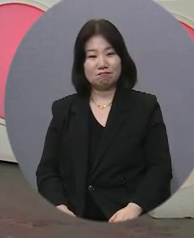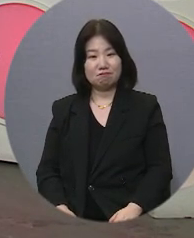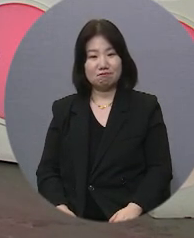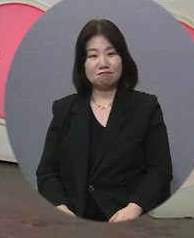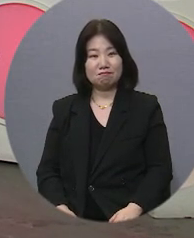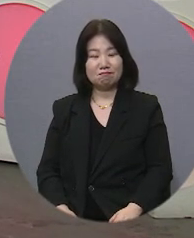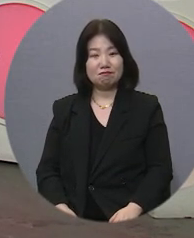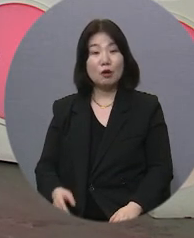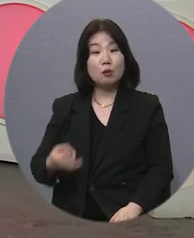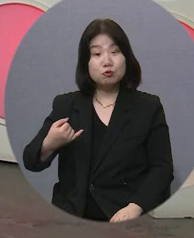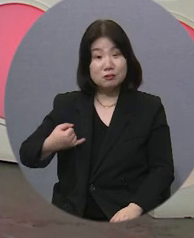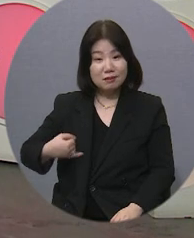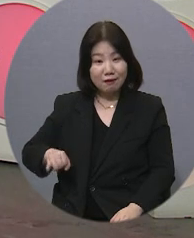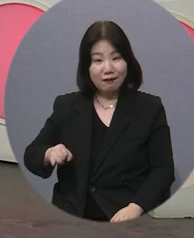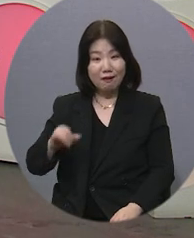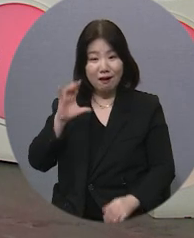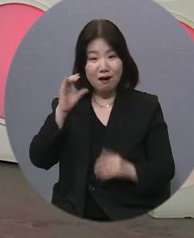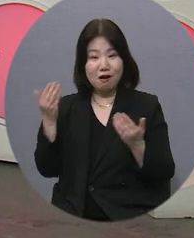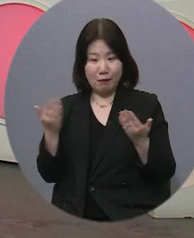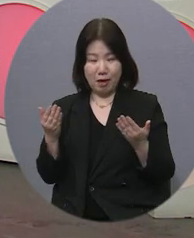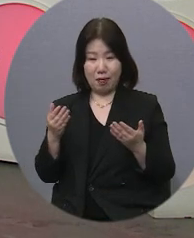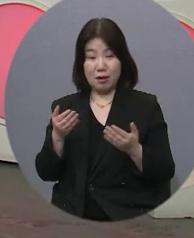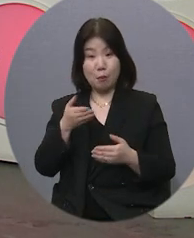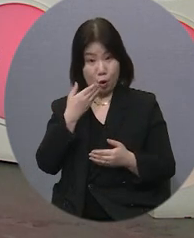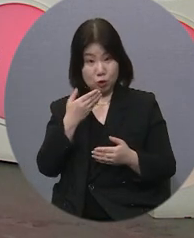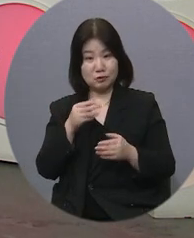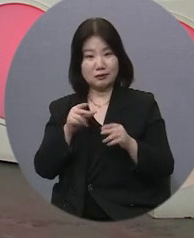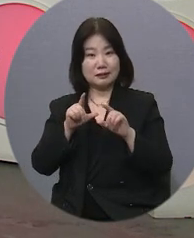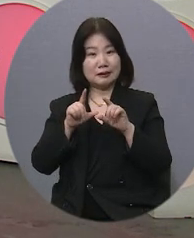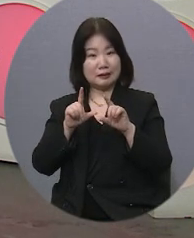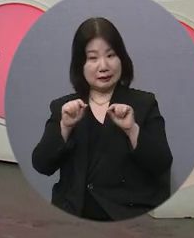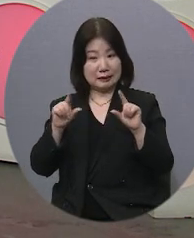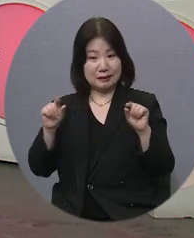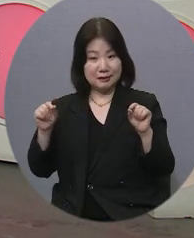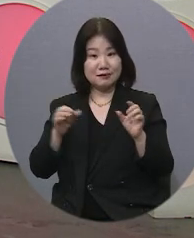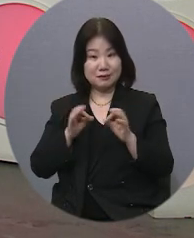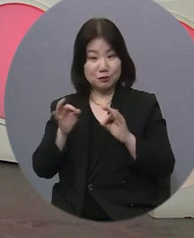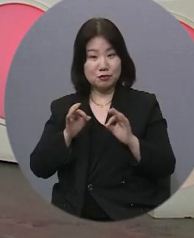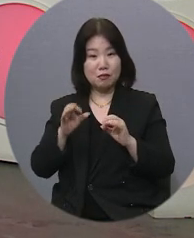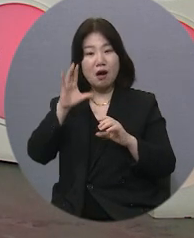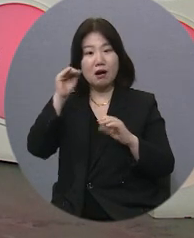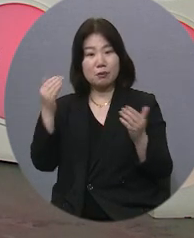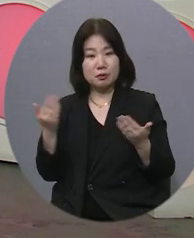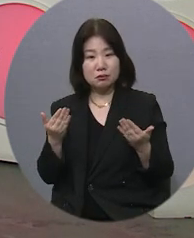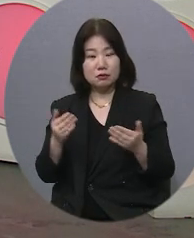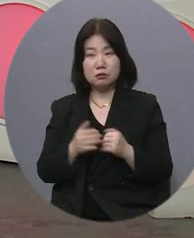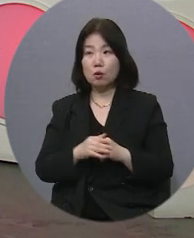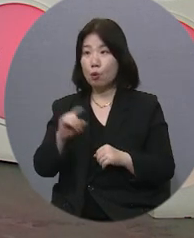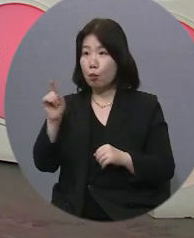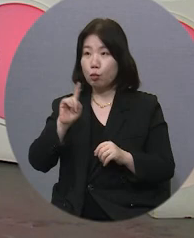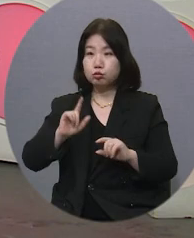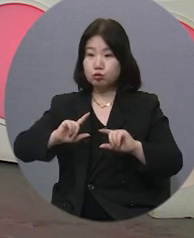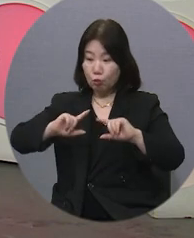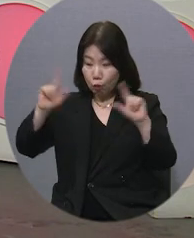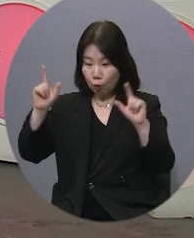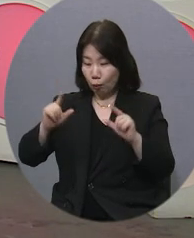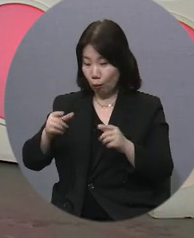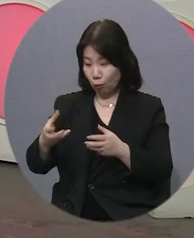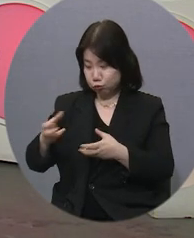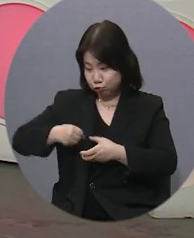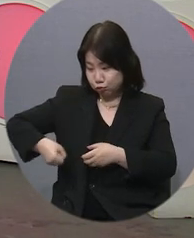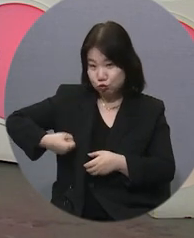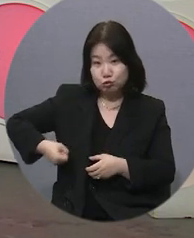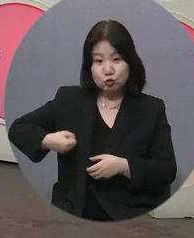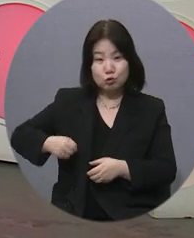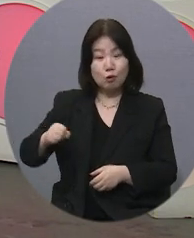그 어떤 그 알바 음식점에서 알바를 해요. 배달업. 근데 어느 날 뭐 싸왔어 비닐봉투에.